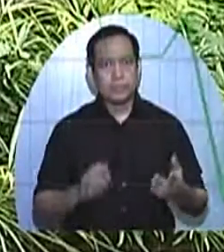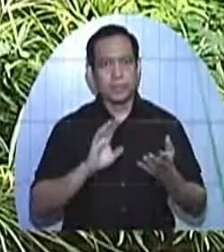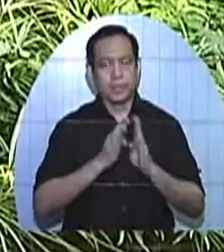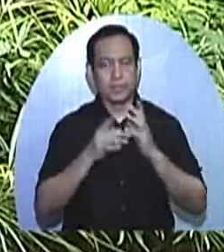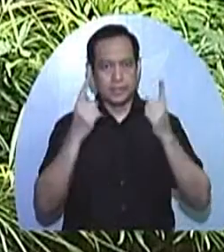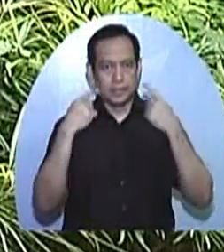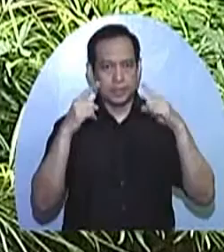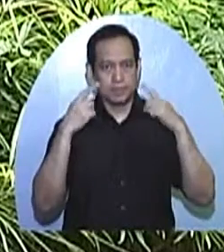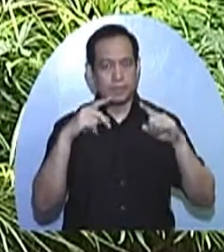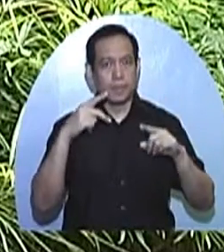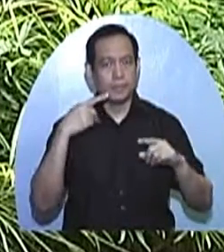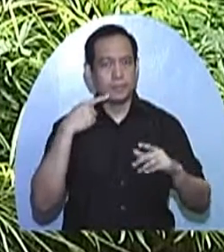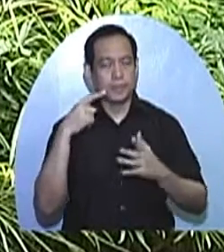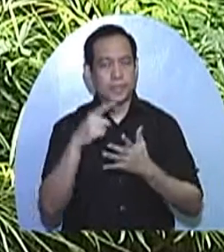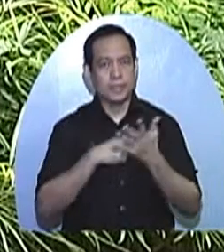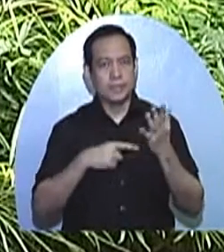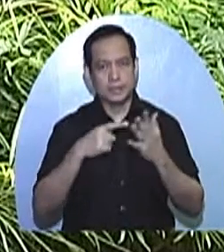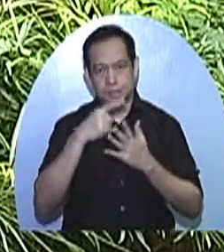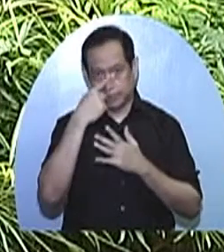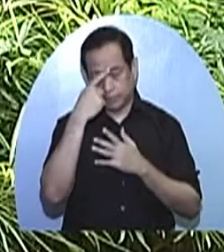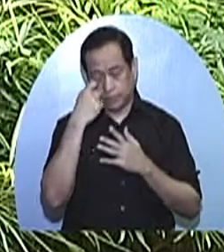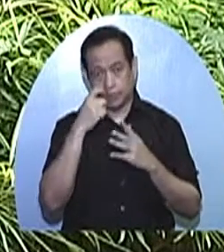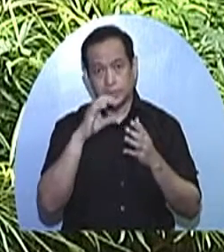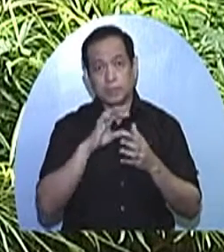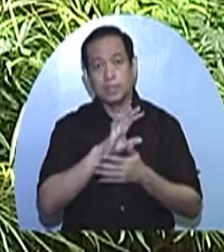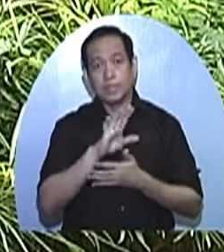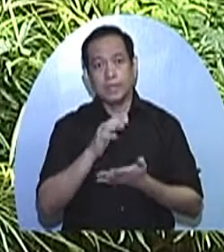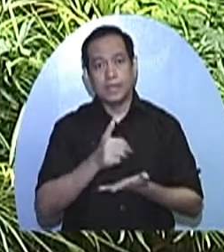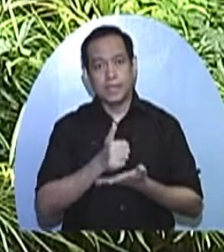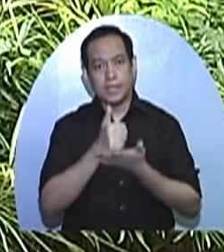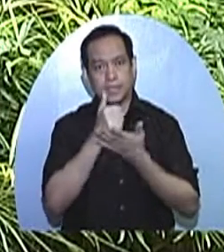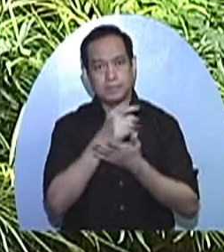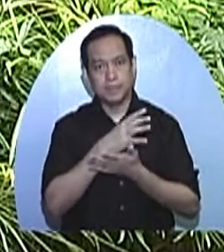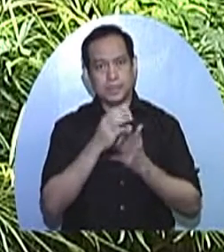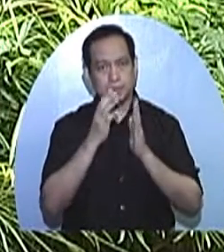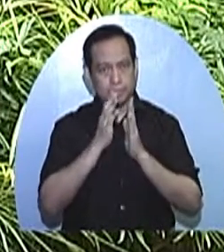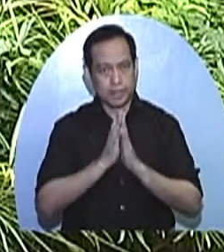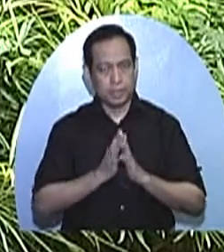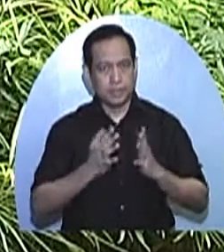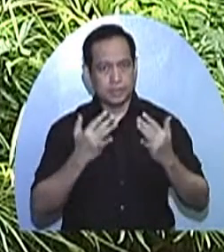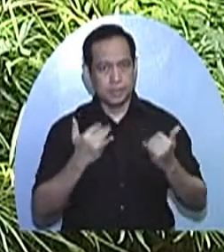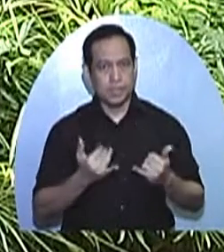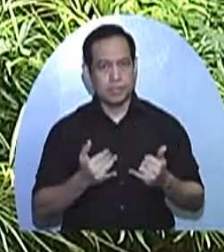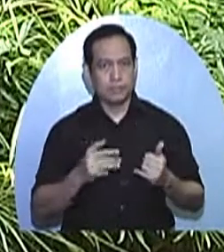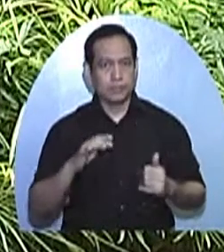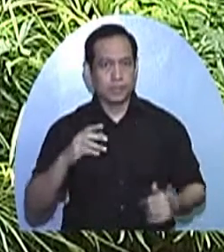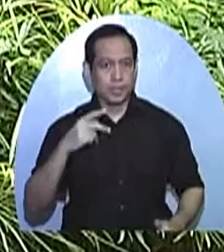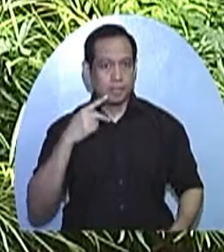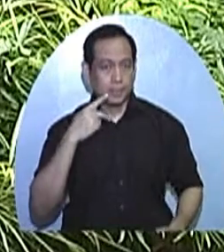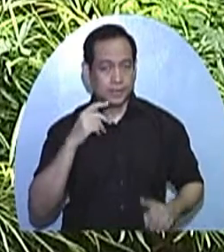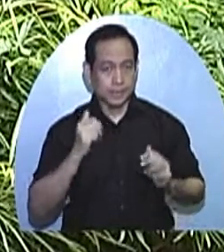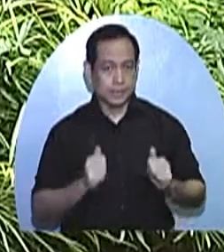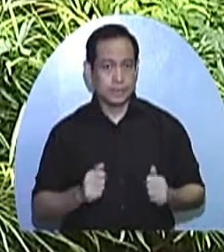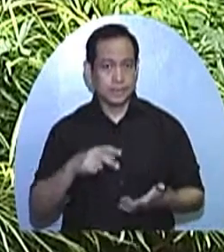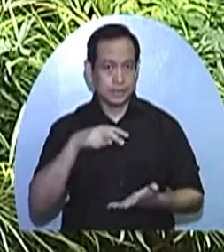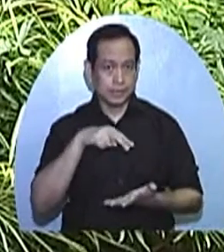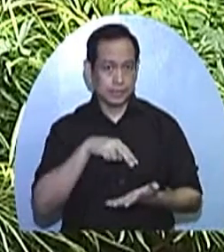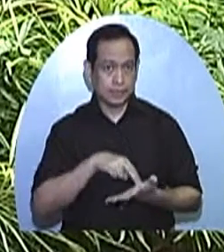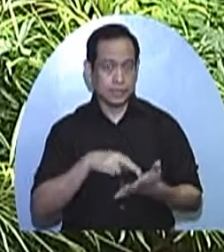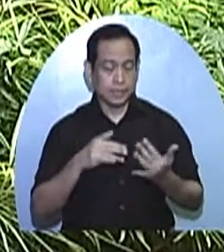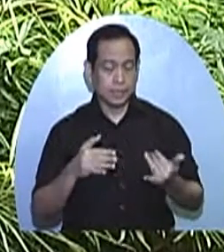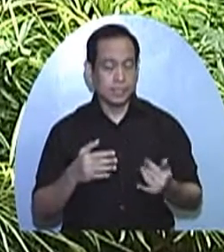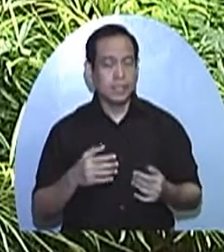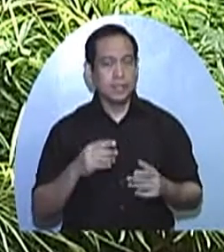Naging matagumpay ang operasyon ni Princess Umali dahil sa inyong tulong at panalangin. Ngayong nakakatayo na sa sarili niyang mga paa